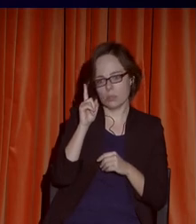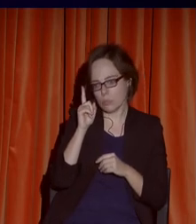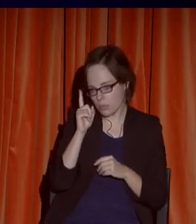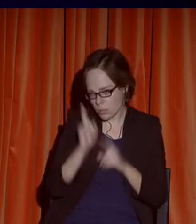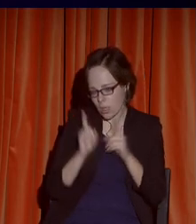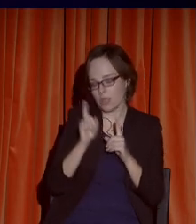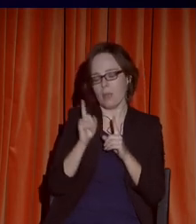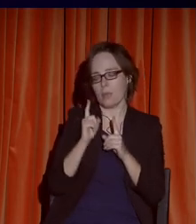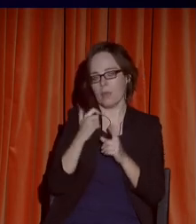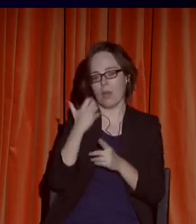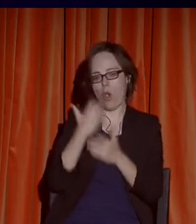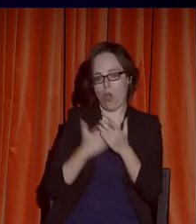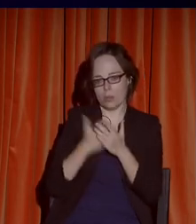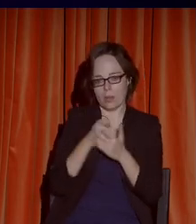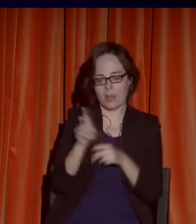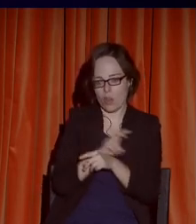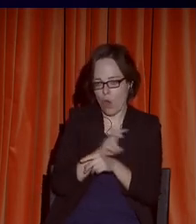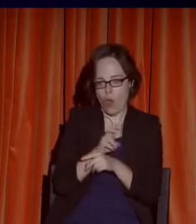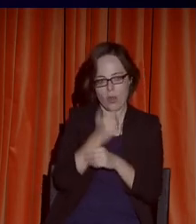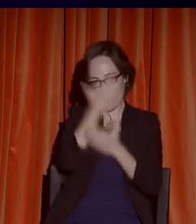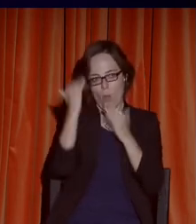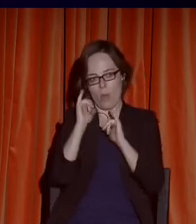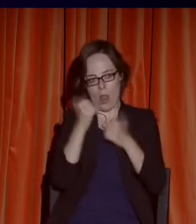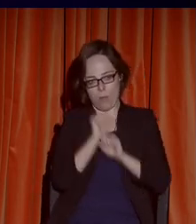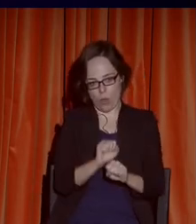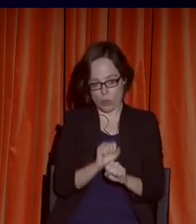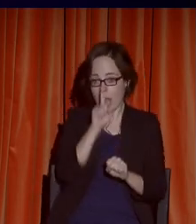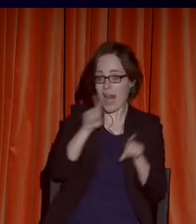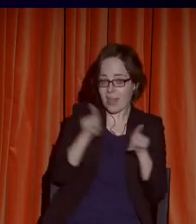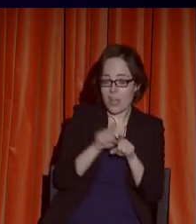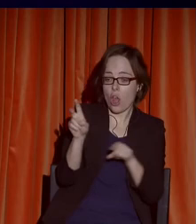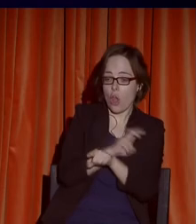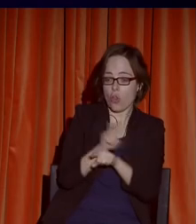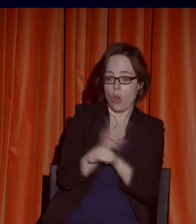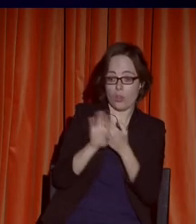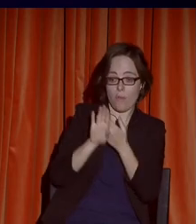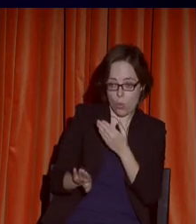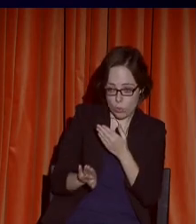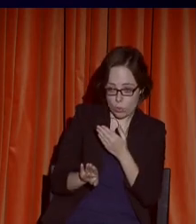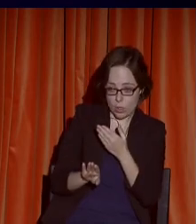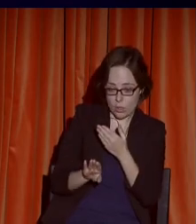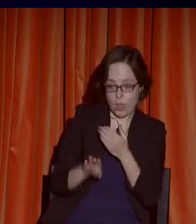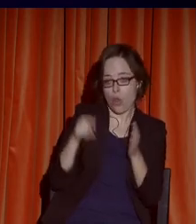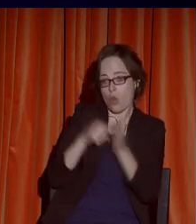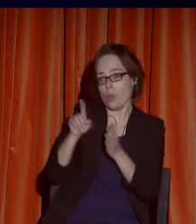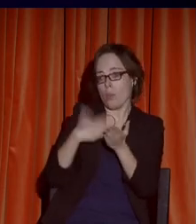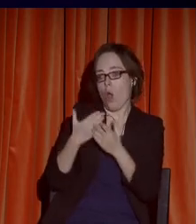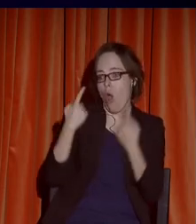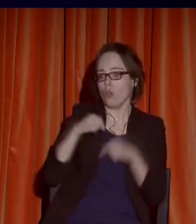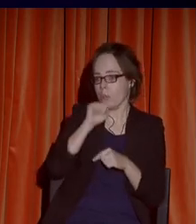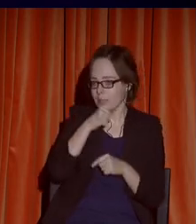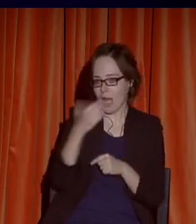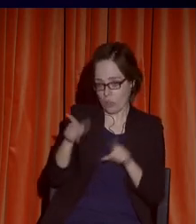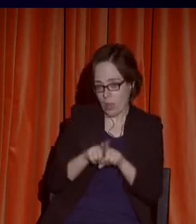mogą stać się ofiarami, tak samo ogromnym problemem jest wykluczenie technologiczne, którego ofiarą często padają osoby starsze. Tak.